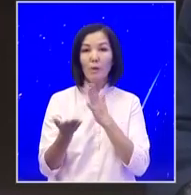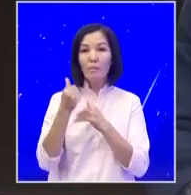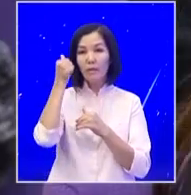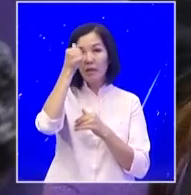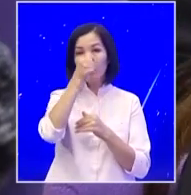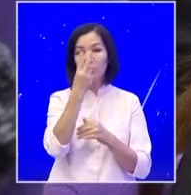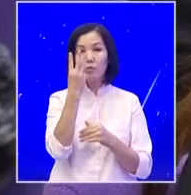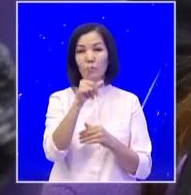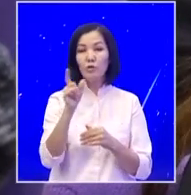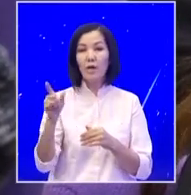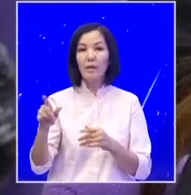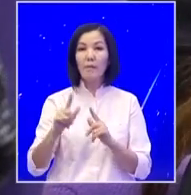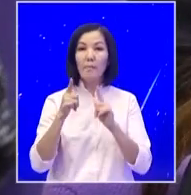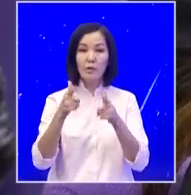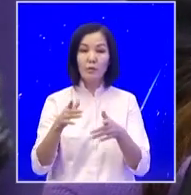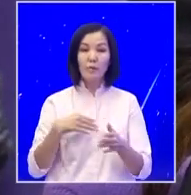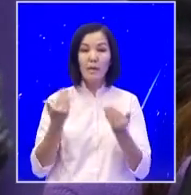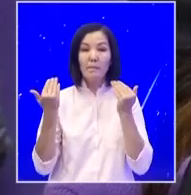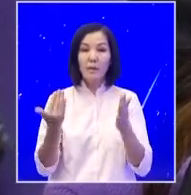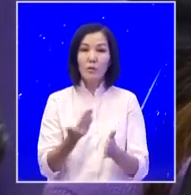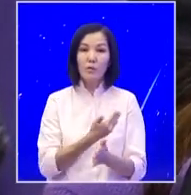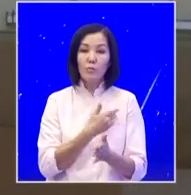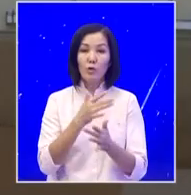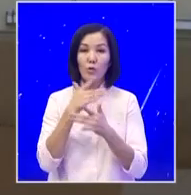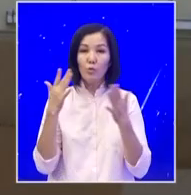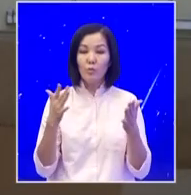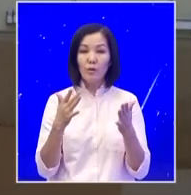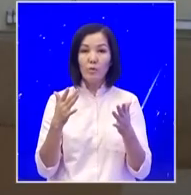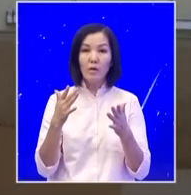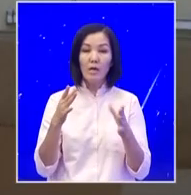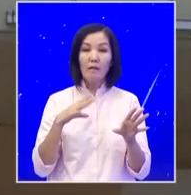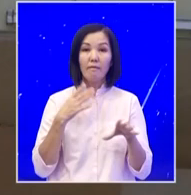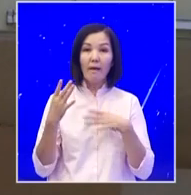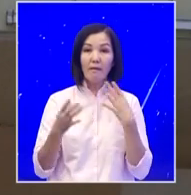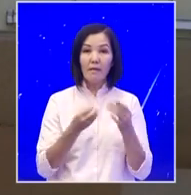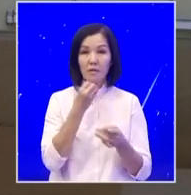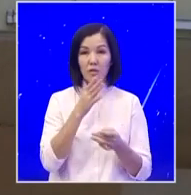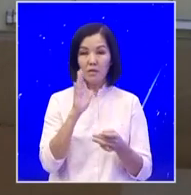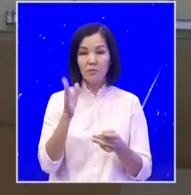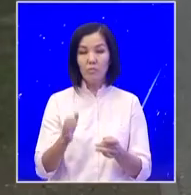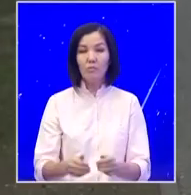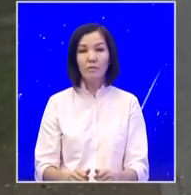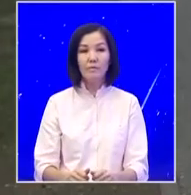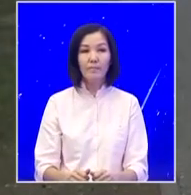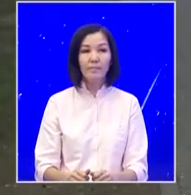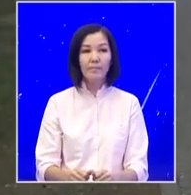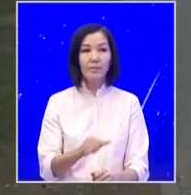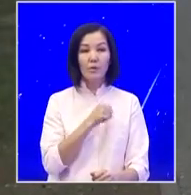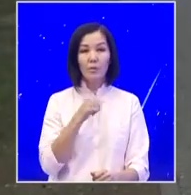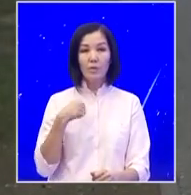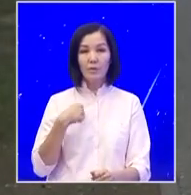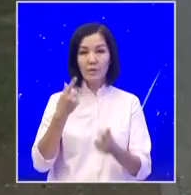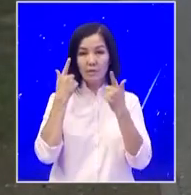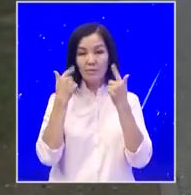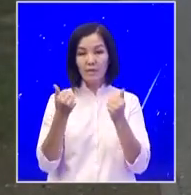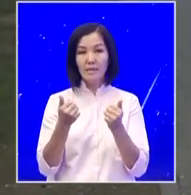3 жетісулық қызметкер ғана түскен. Биыл үміткерлердің көбеюі дайындықтың оң нәтижесі дейді сала мамандары. Өздеріңізге мәлім,